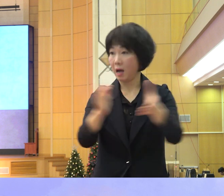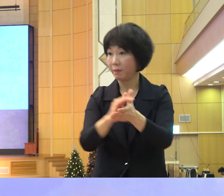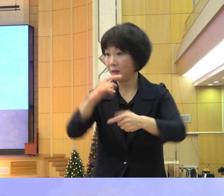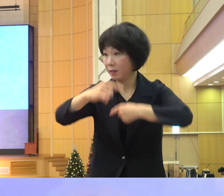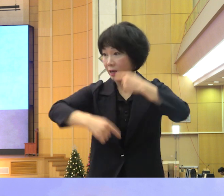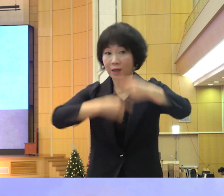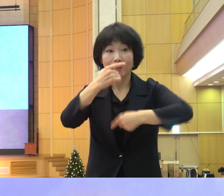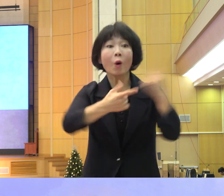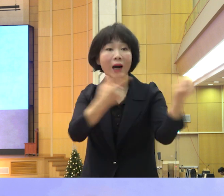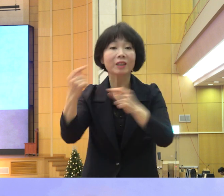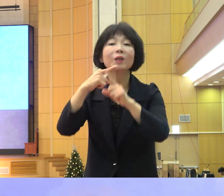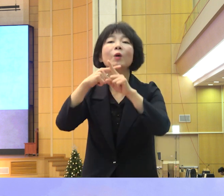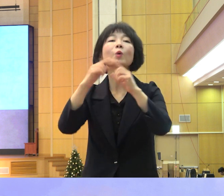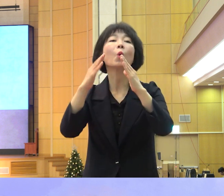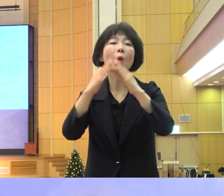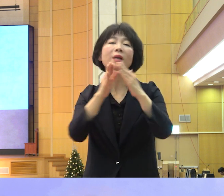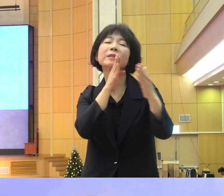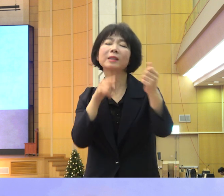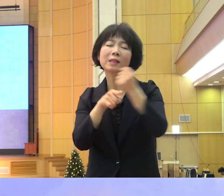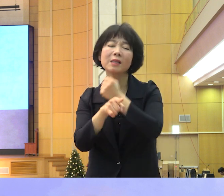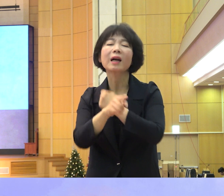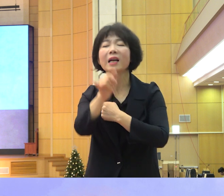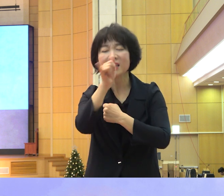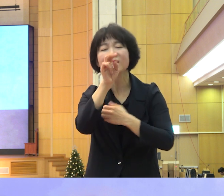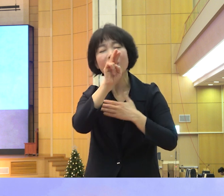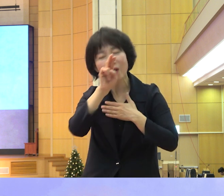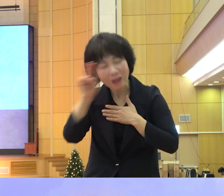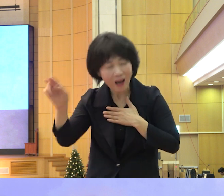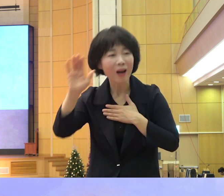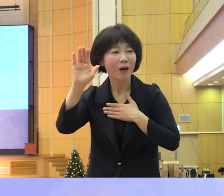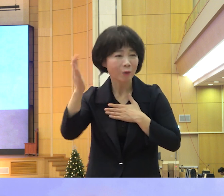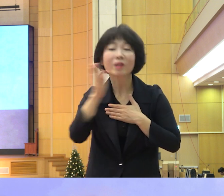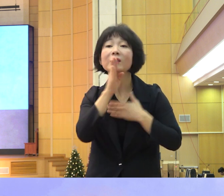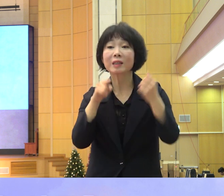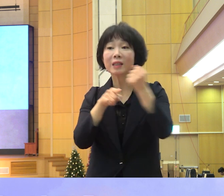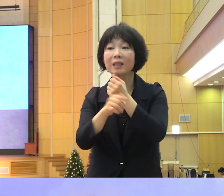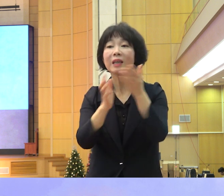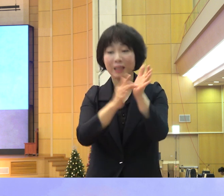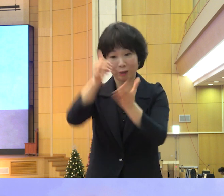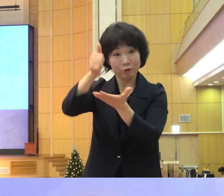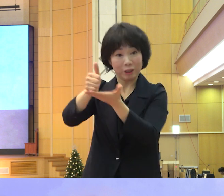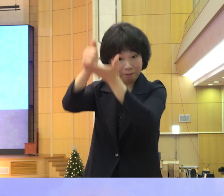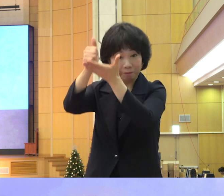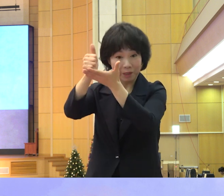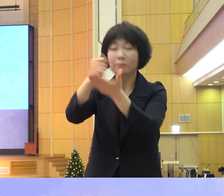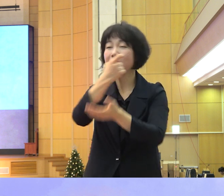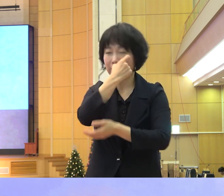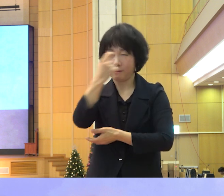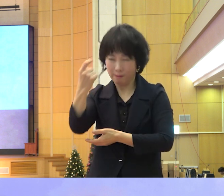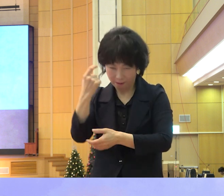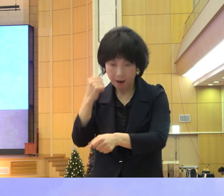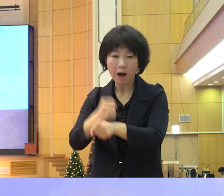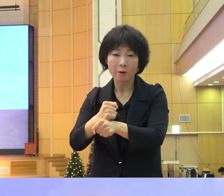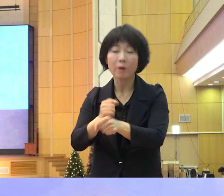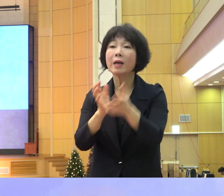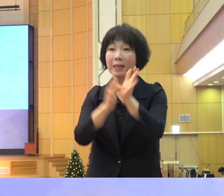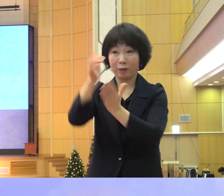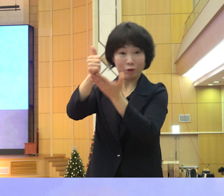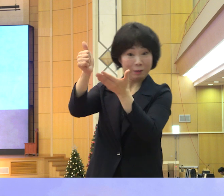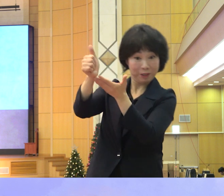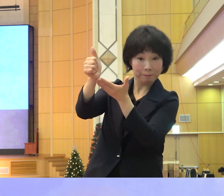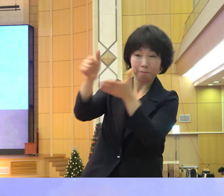교회는 진리가 있어야 된다. 진리 대신 예수님을 증거하고 그